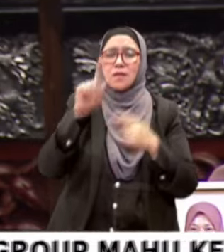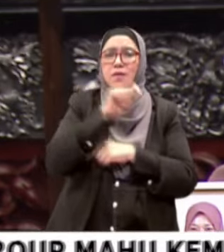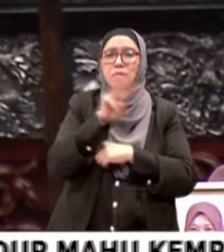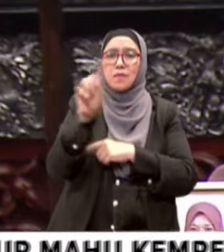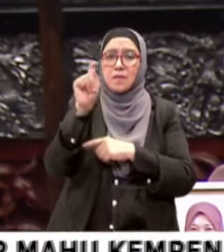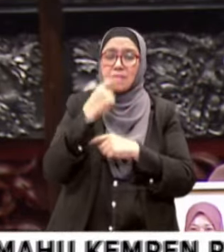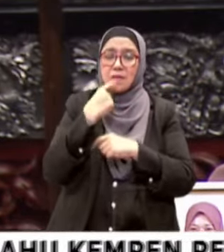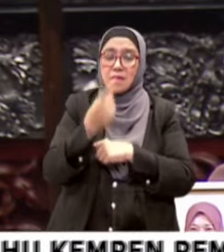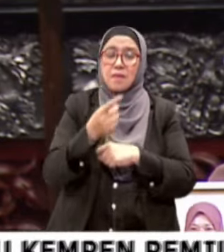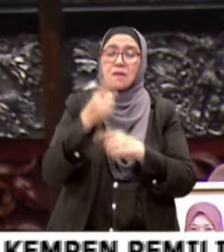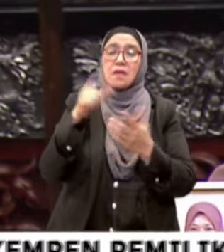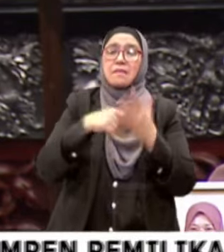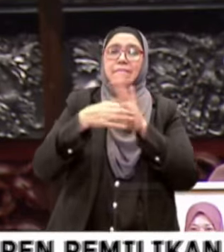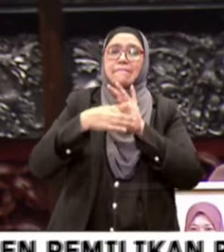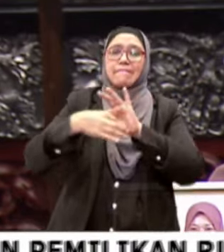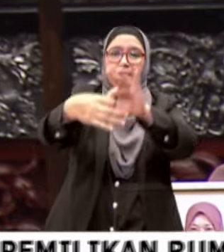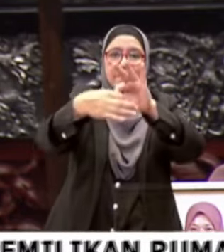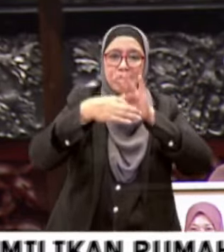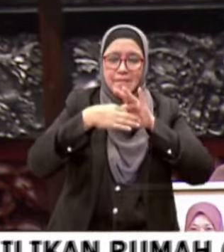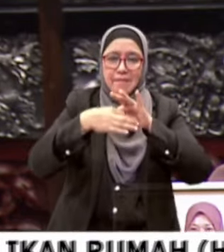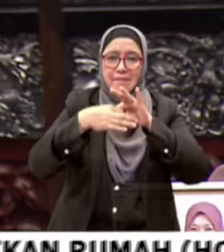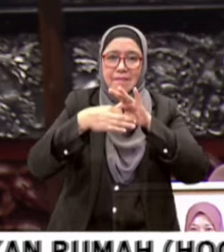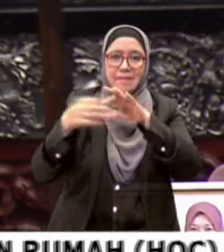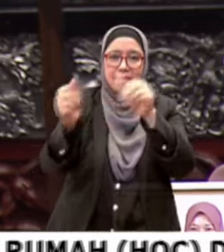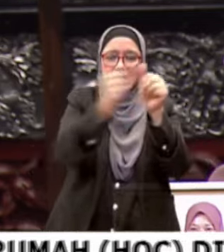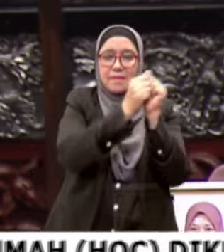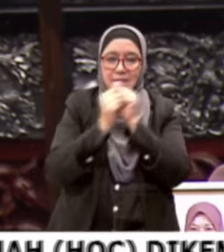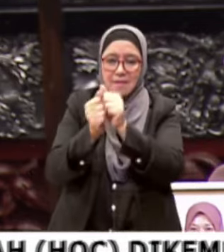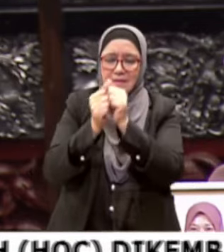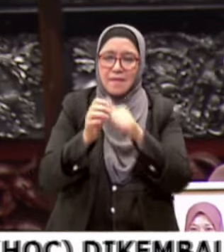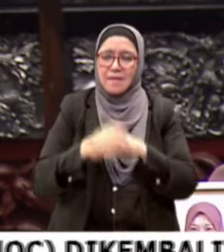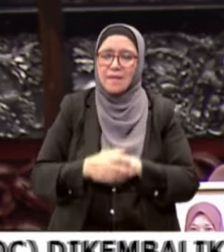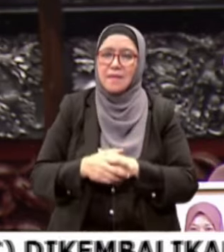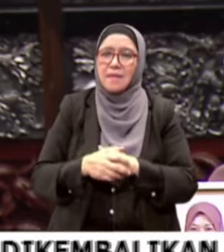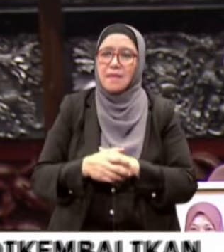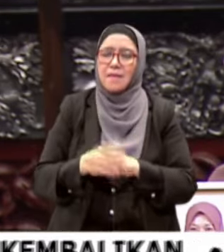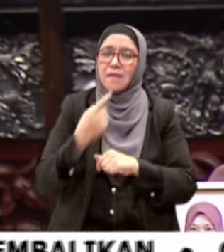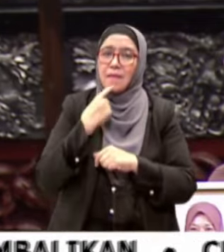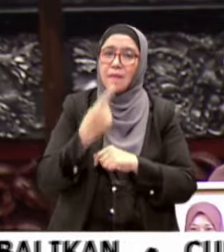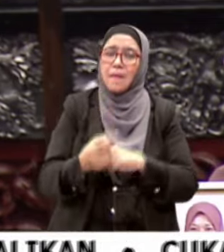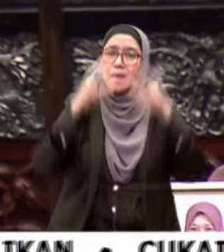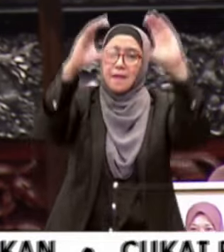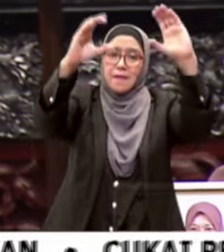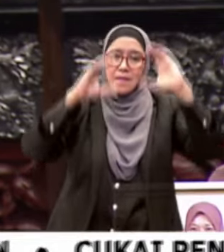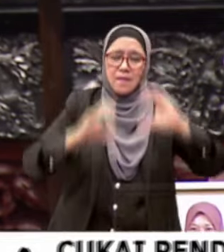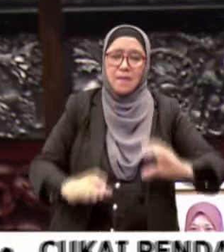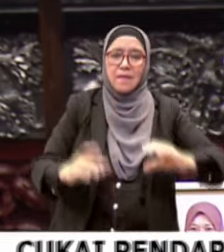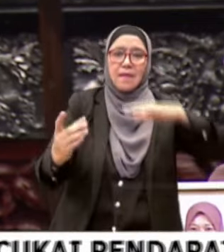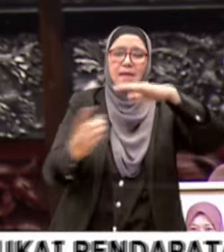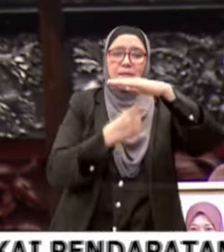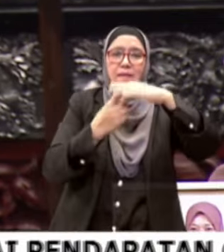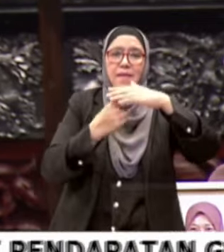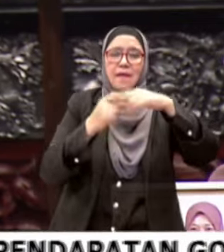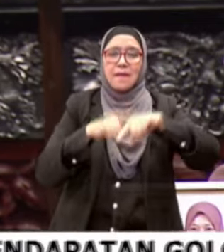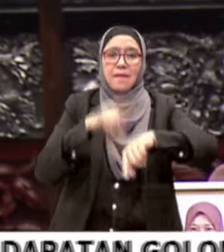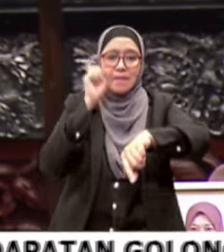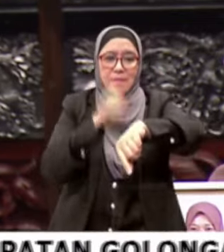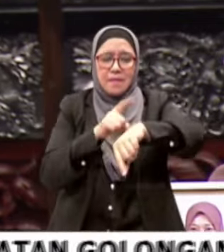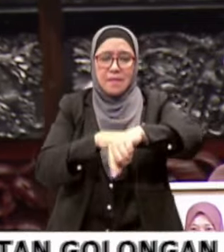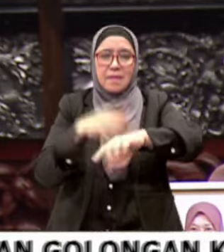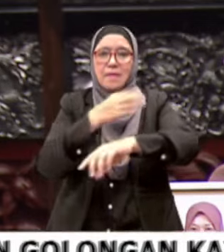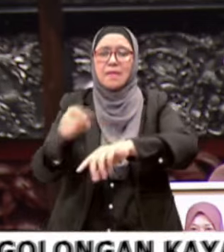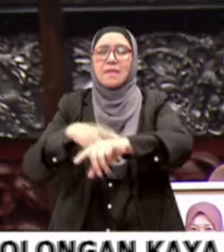izin pendekatan dari sudut dasar jangka masih pertengahan dan panjang pula merangkomi kajian